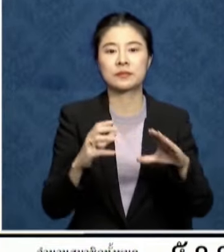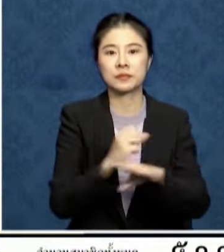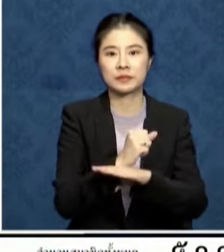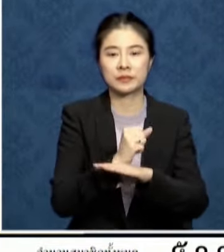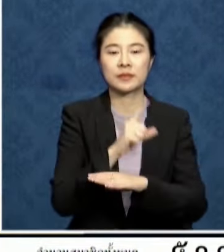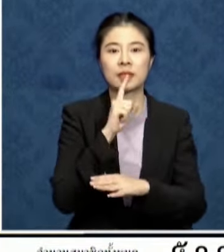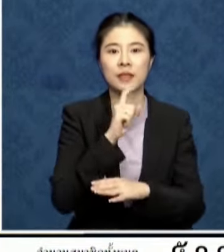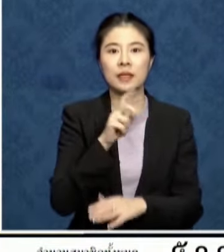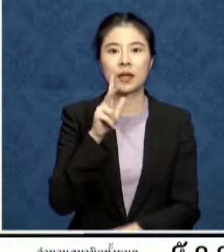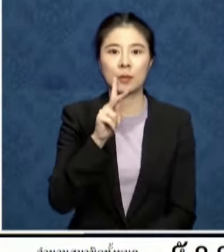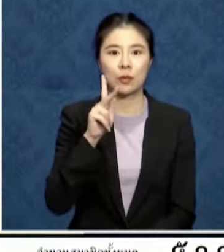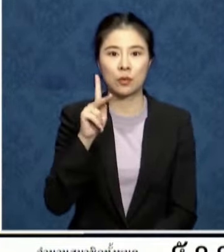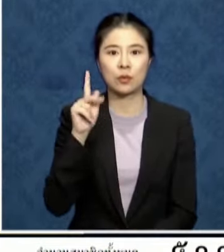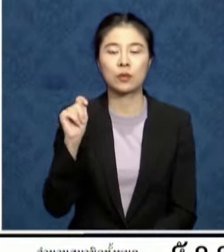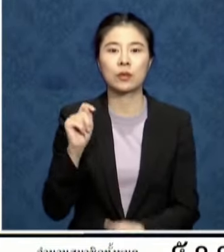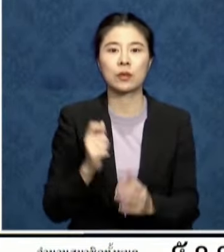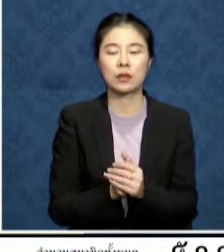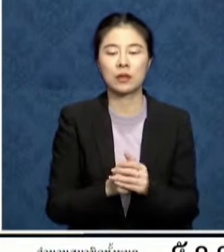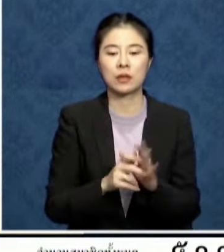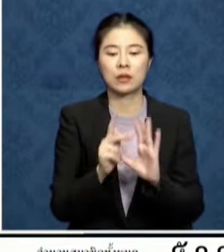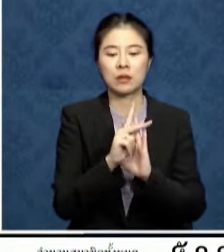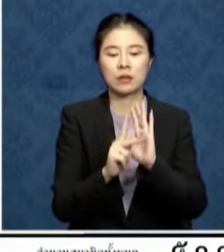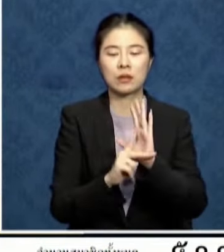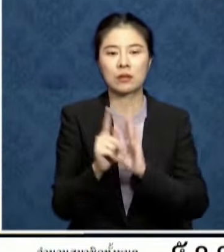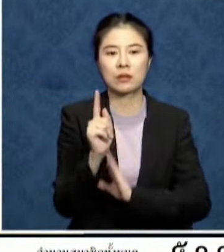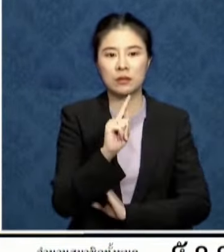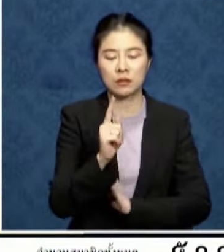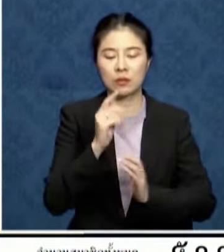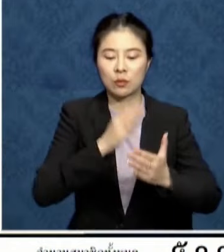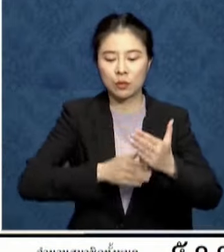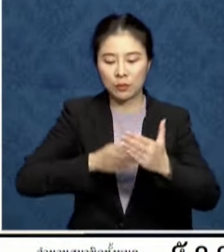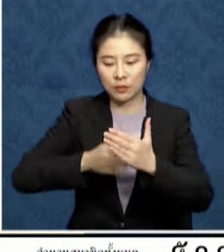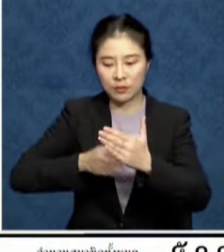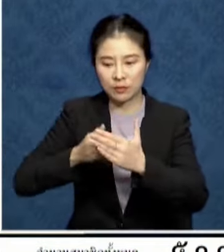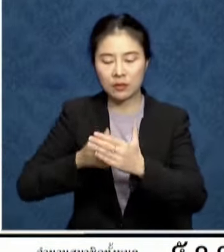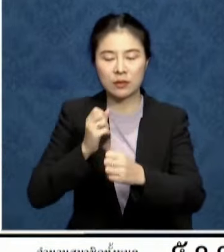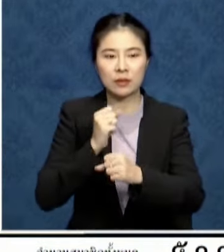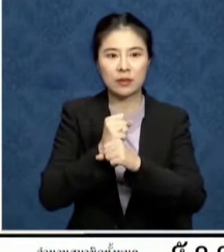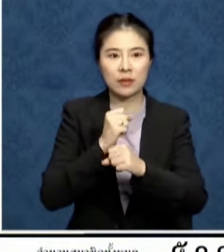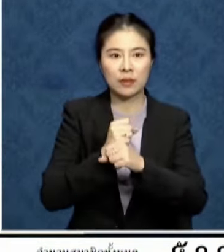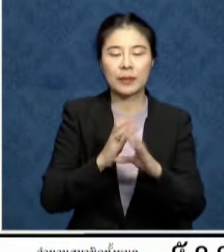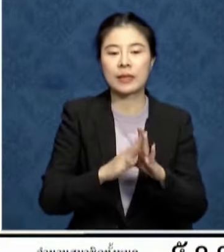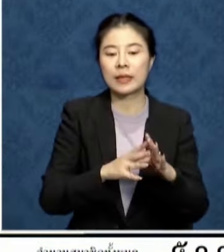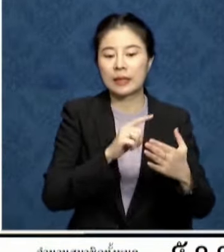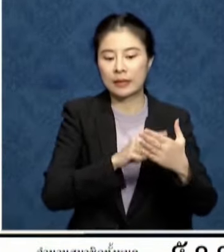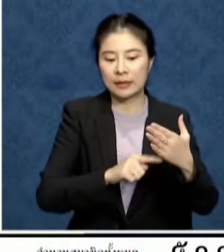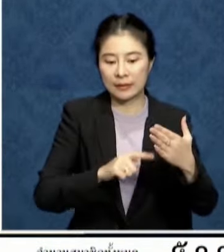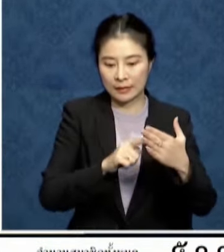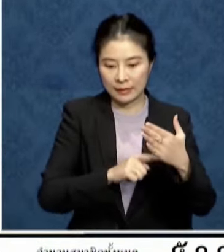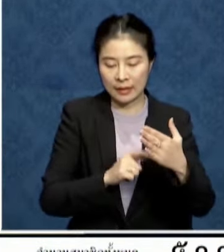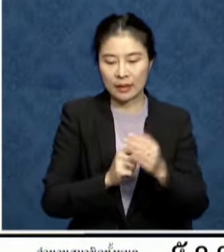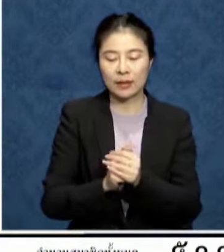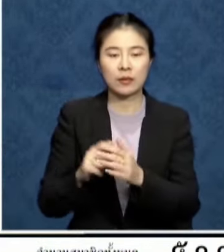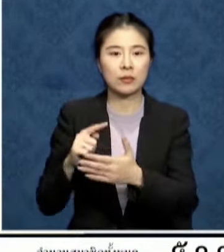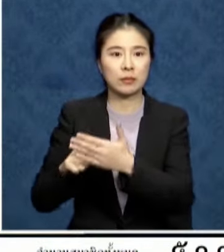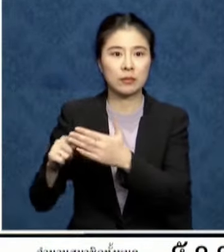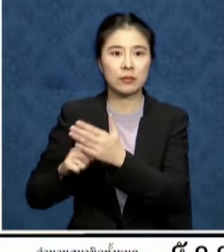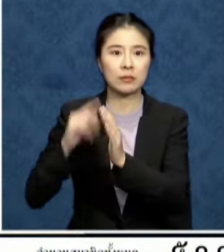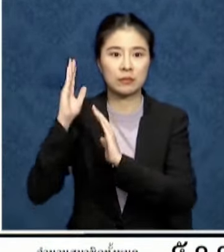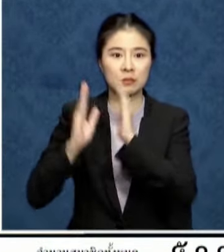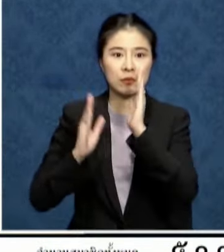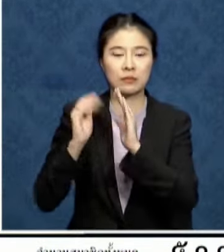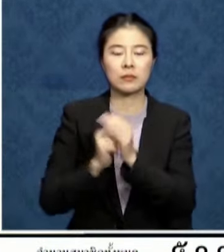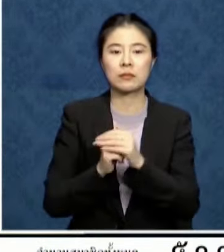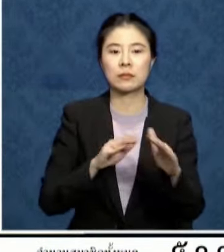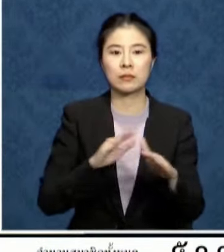ว่ากฎหมายประชามติปัจจุบันเนี่ยมันมีมาตราไหนบ้างที่เป็นอุปสรรคต่อการจัดประชามติวันเดียวกับการเลือกตั้งและให้ส่งรายละเอียดมาทั้งหมด